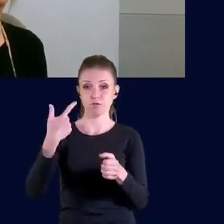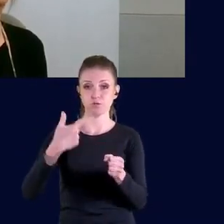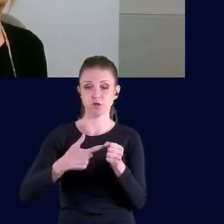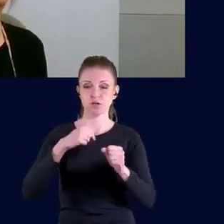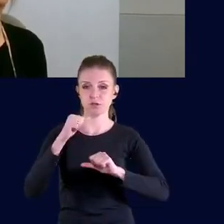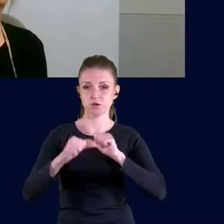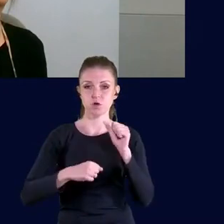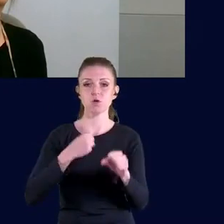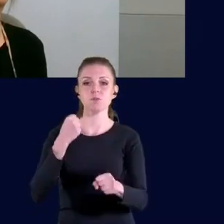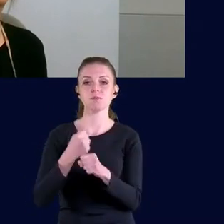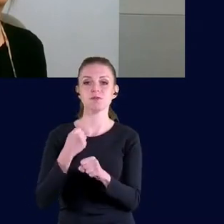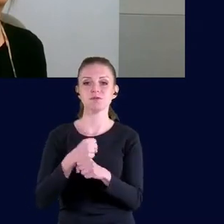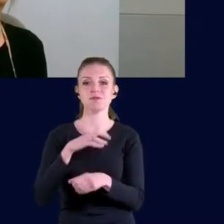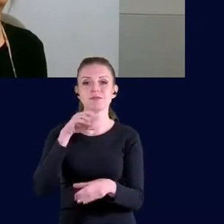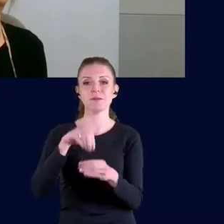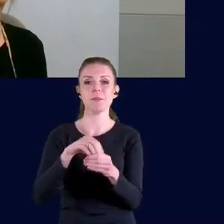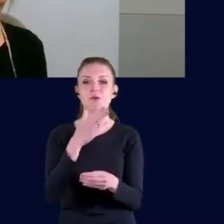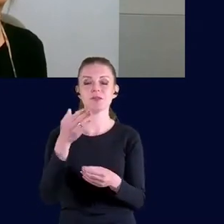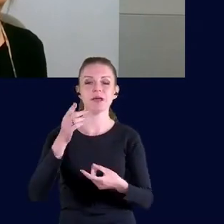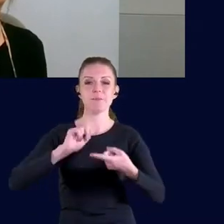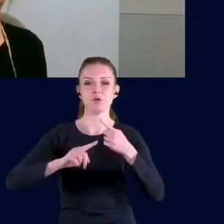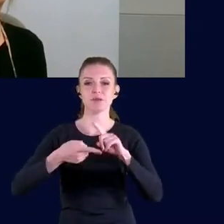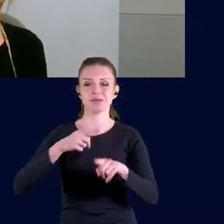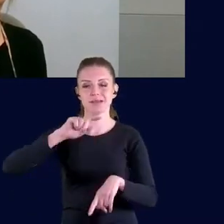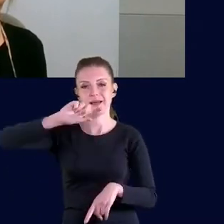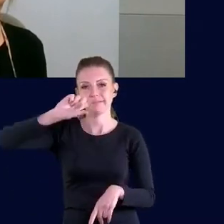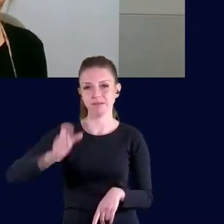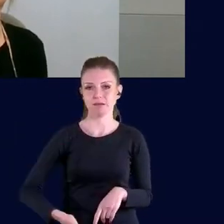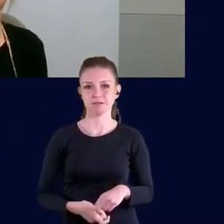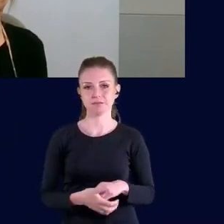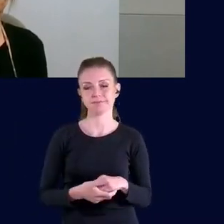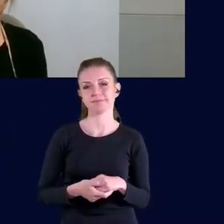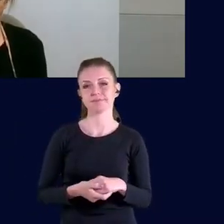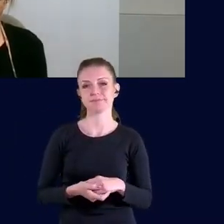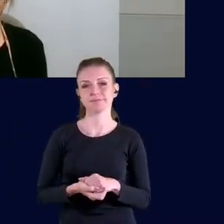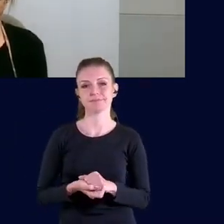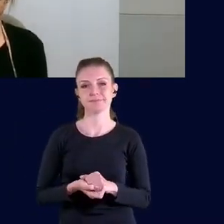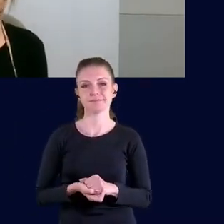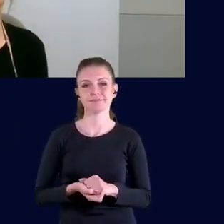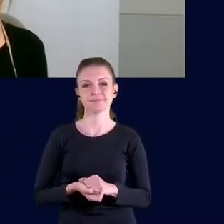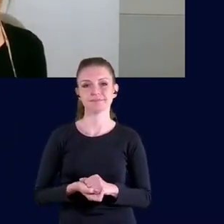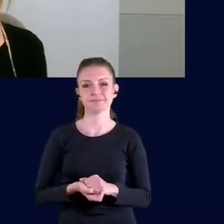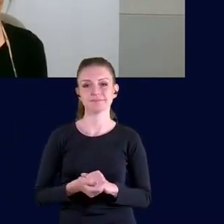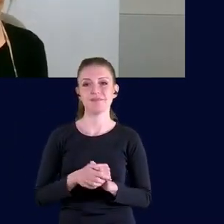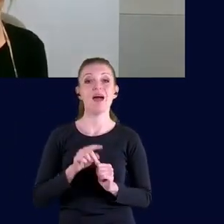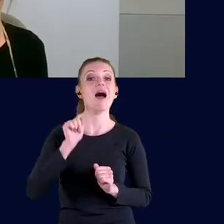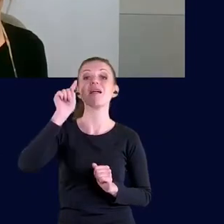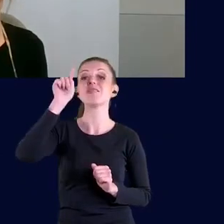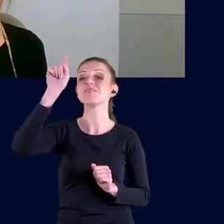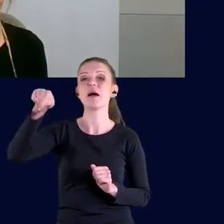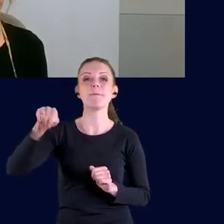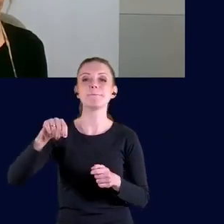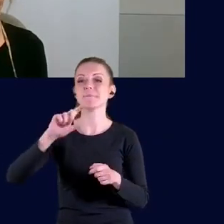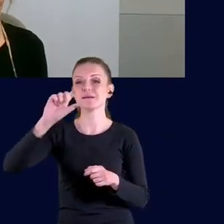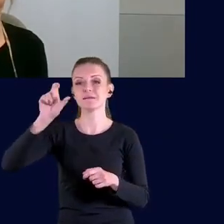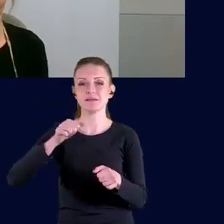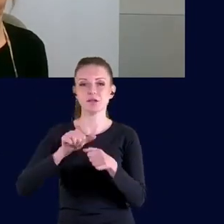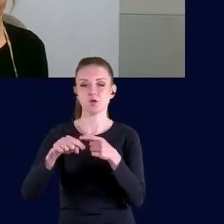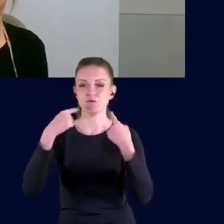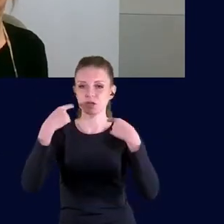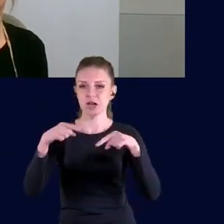roku pracuje w bibliotece Politechniki Gdańskiej Gdzie jest odpowiedzialna za współpracę